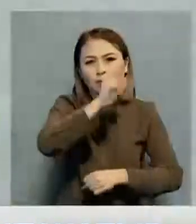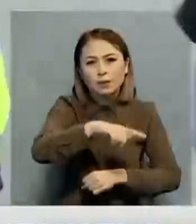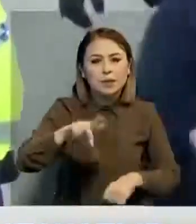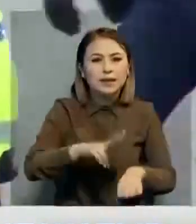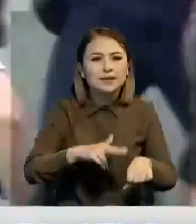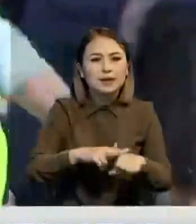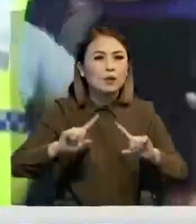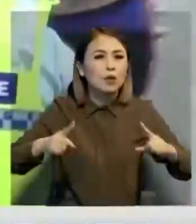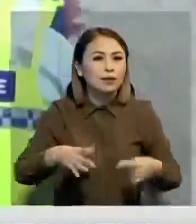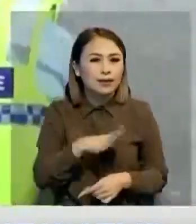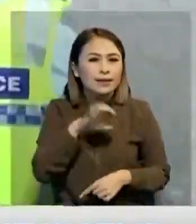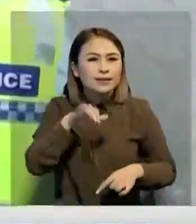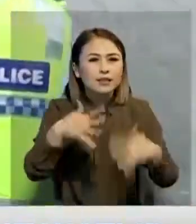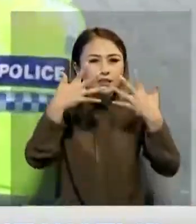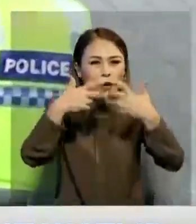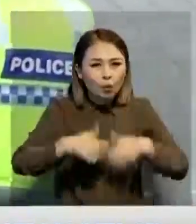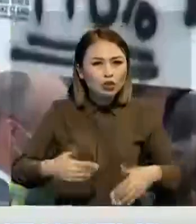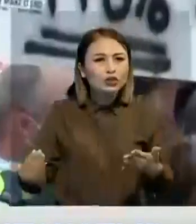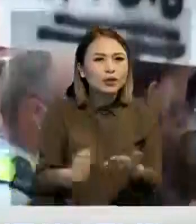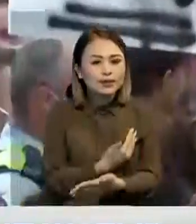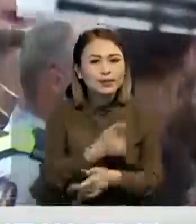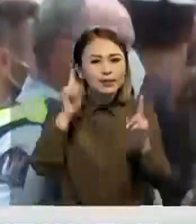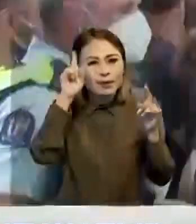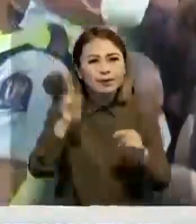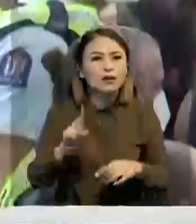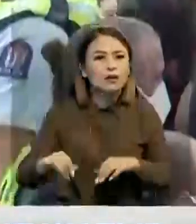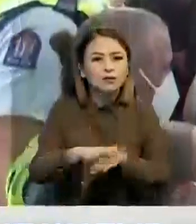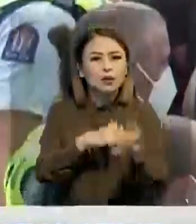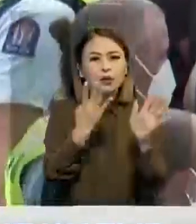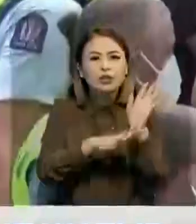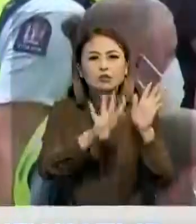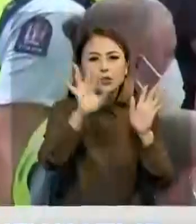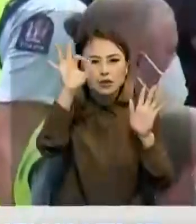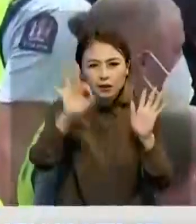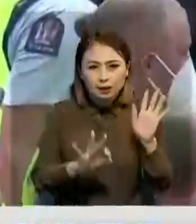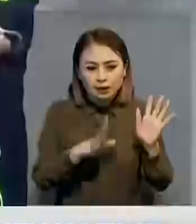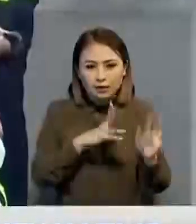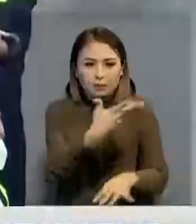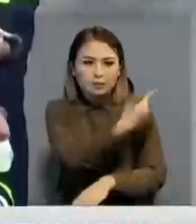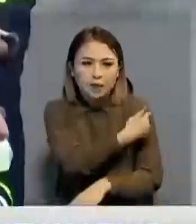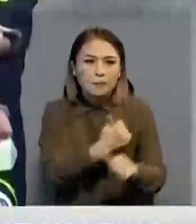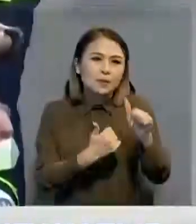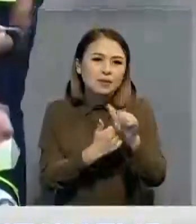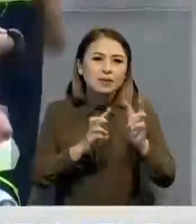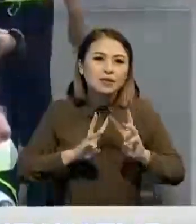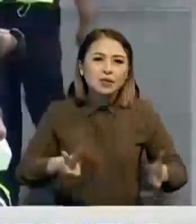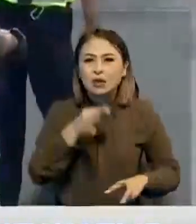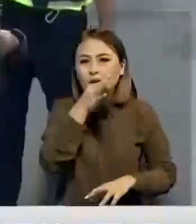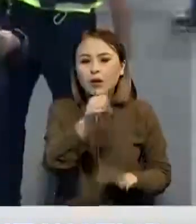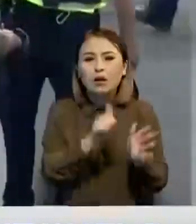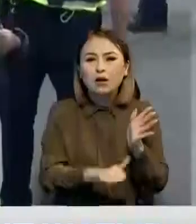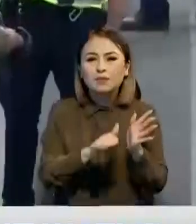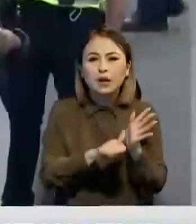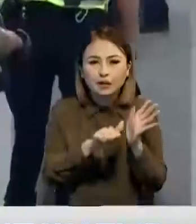50 адамды полиция қамауға алды. Статистика бойынша Жаңа Зеландия халқының 94%-ы егілген. Премьер-министрдің айтуынша